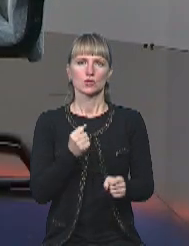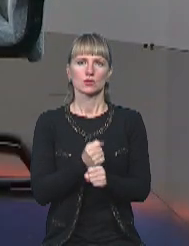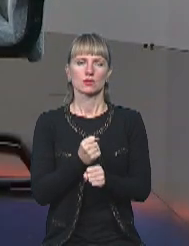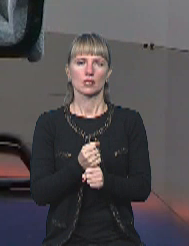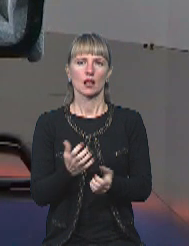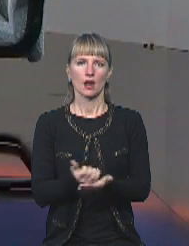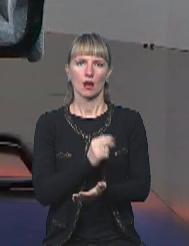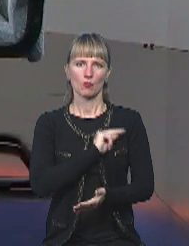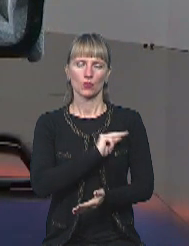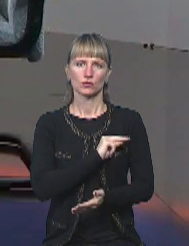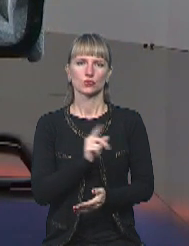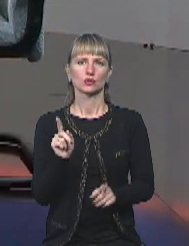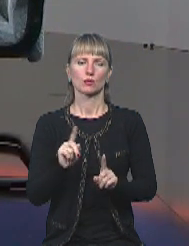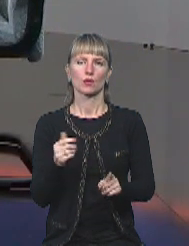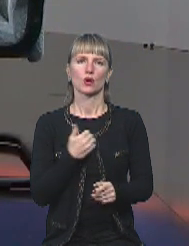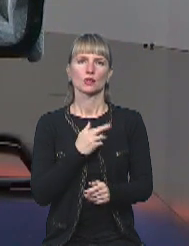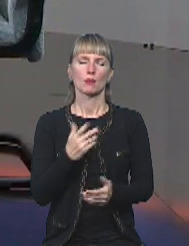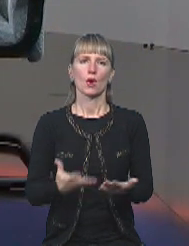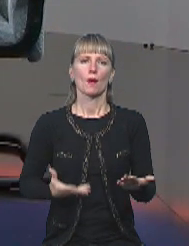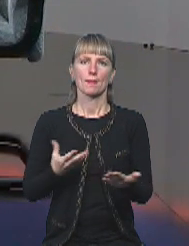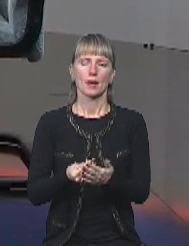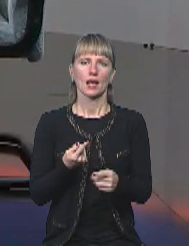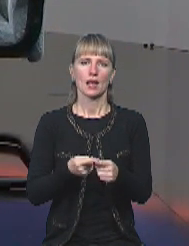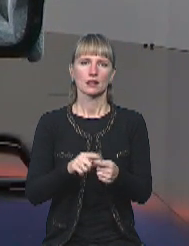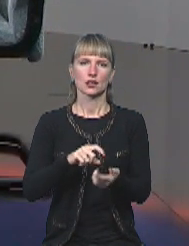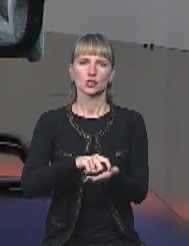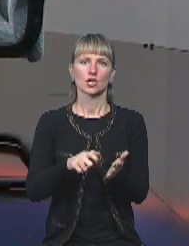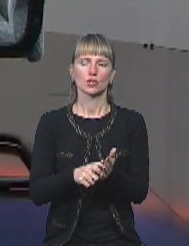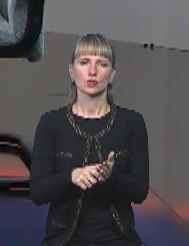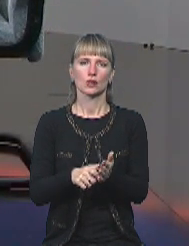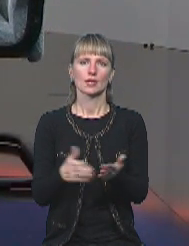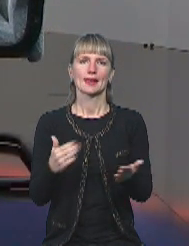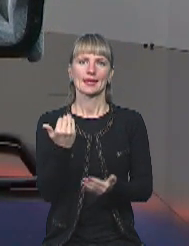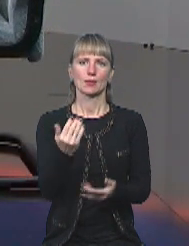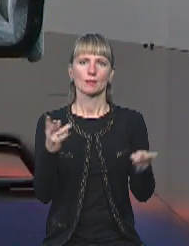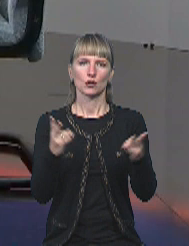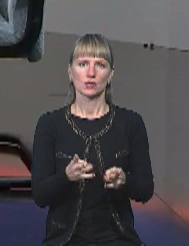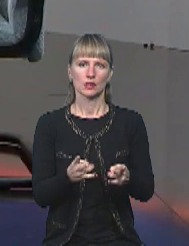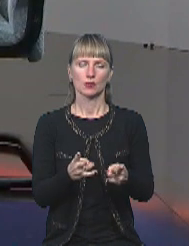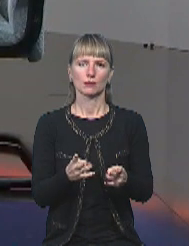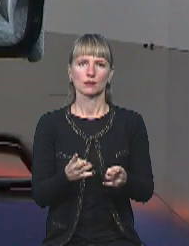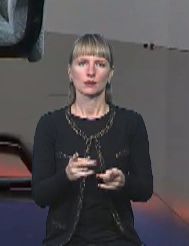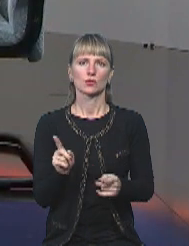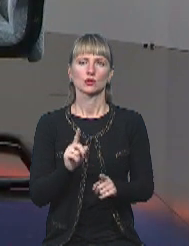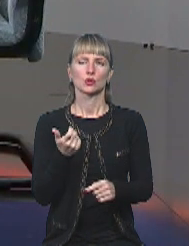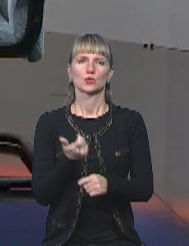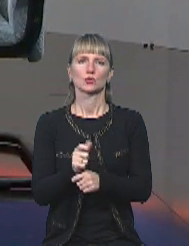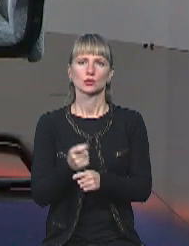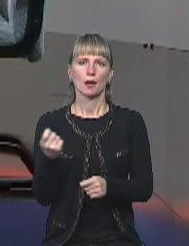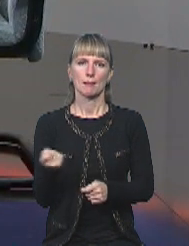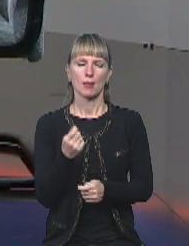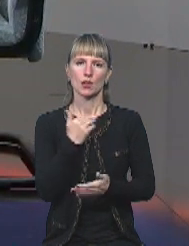того, щоб хоча б оплачувати це житло, яке їм потрібно, тому що дуже-дуже